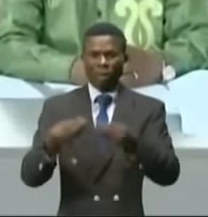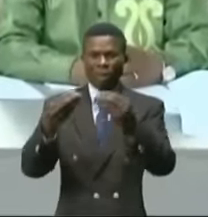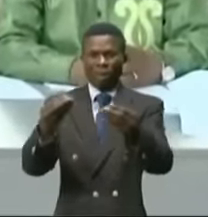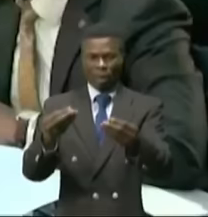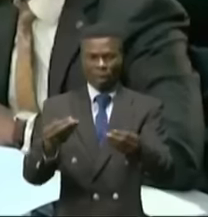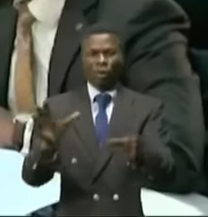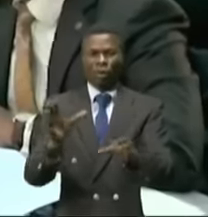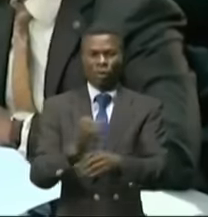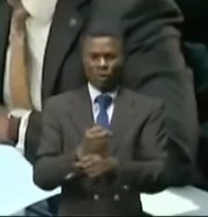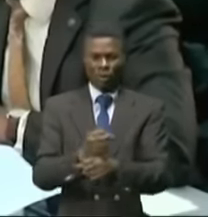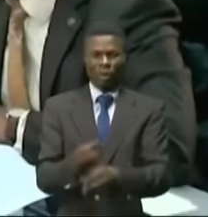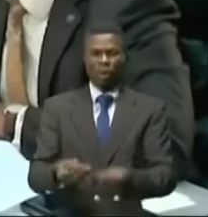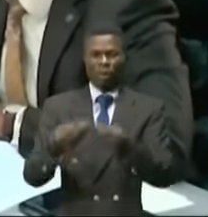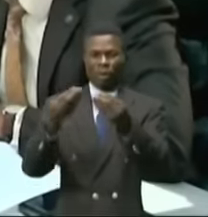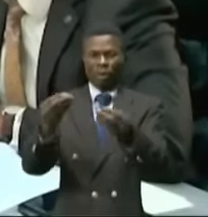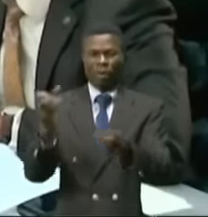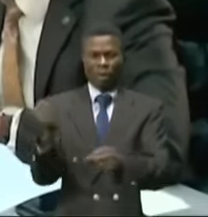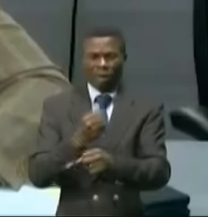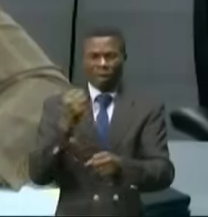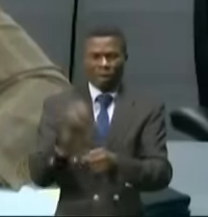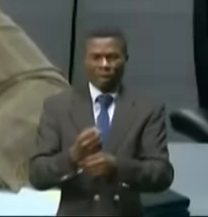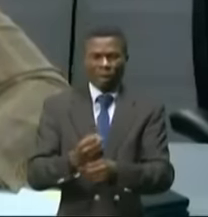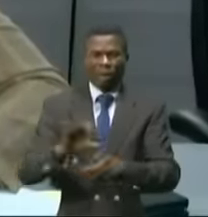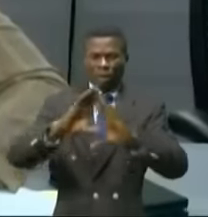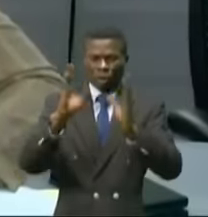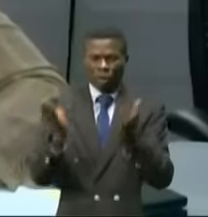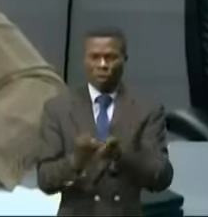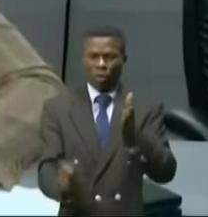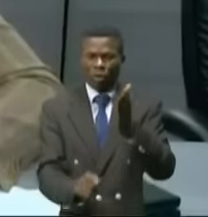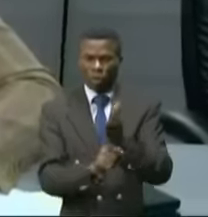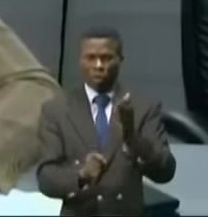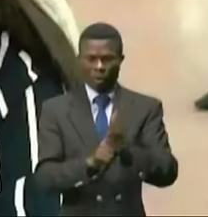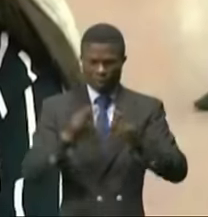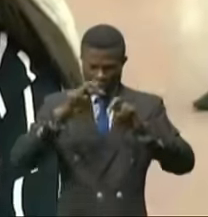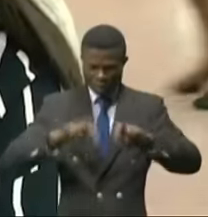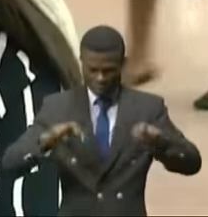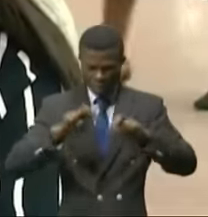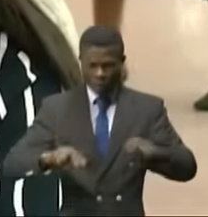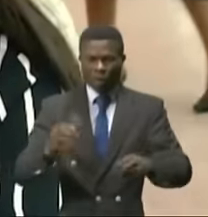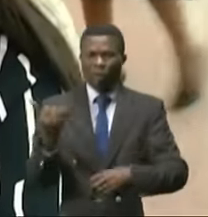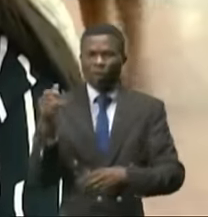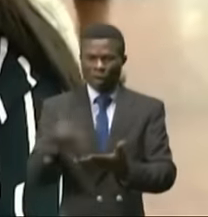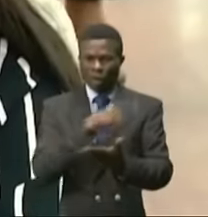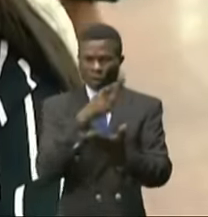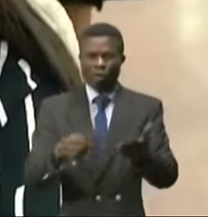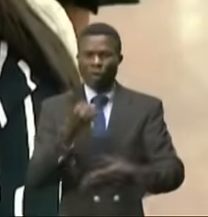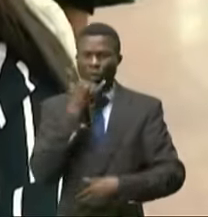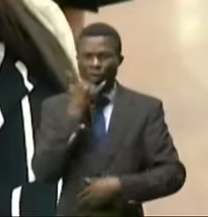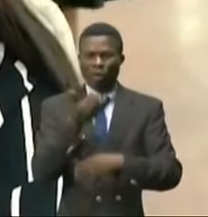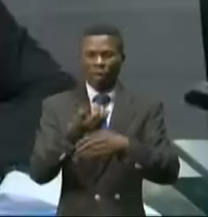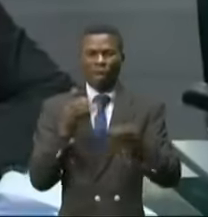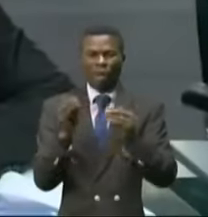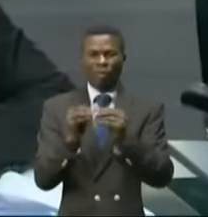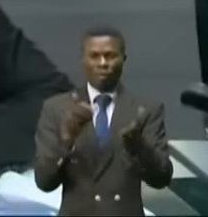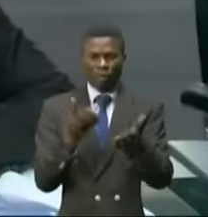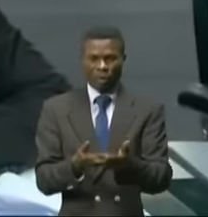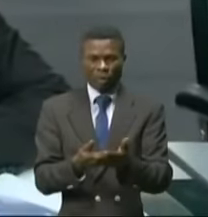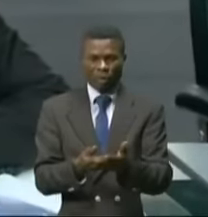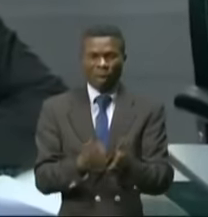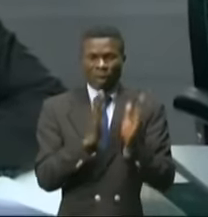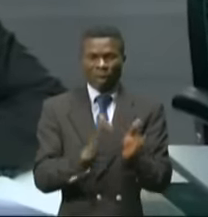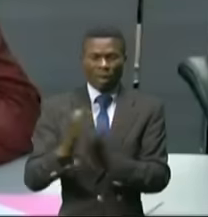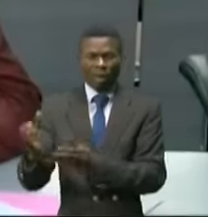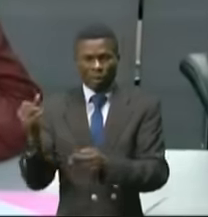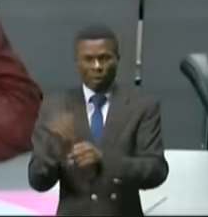conclusions et transmis le draft à la commission technique pour toilettage avant la plénière. Lors de l'élaboration